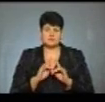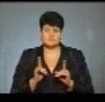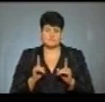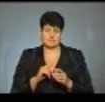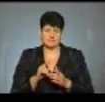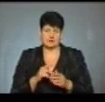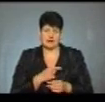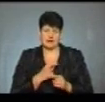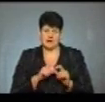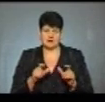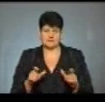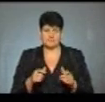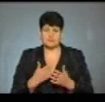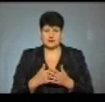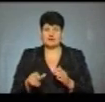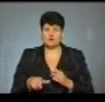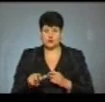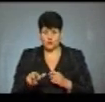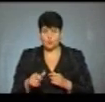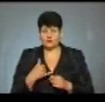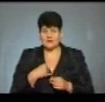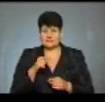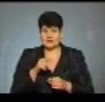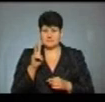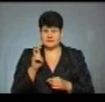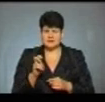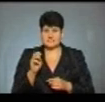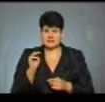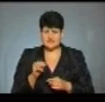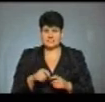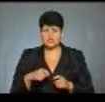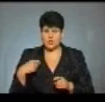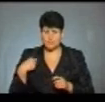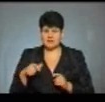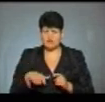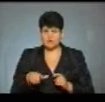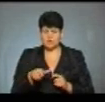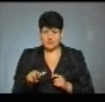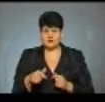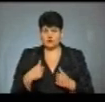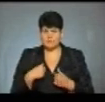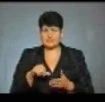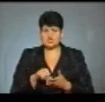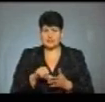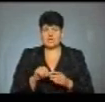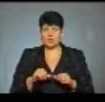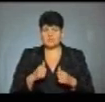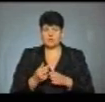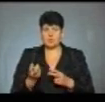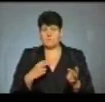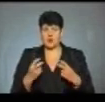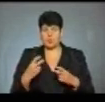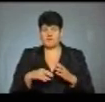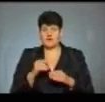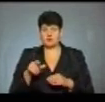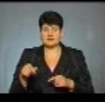нас, на прикладі дороги, то я скажу, у нас там 200 тисяч майже кілометрів доріг, і зараз до мене, як до члена комітету, приходять всі виборці